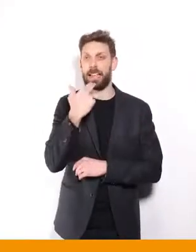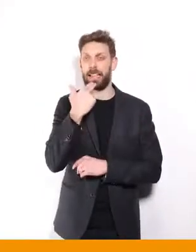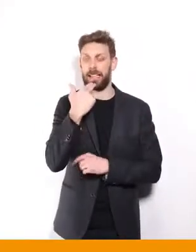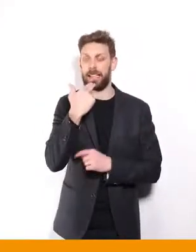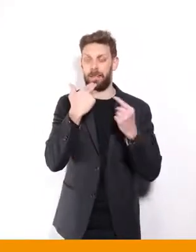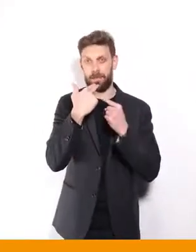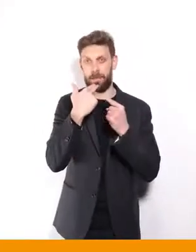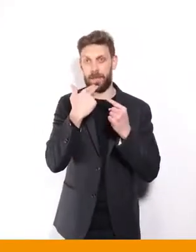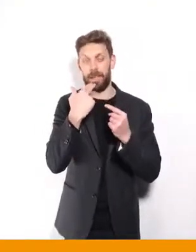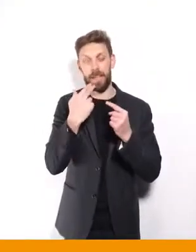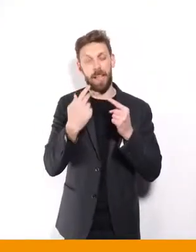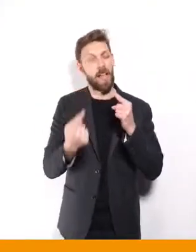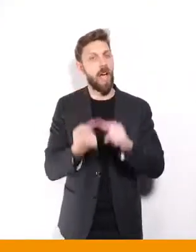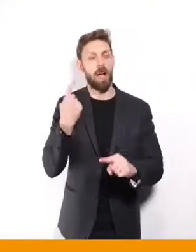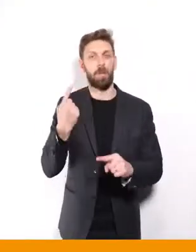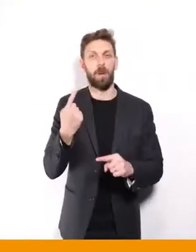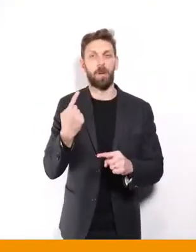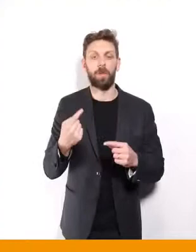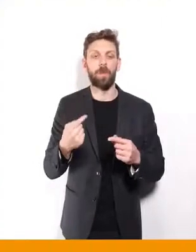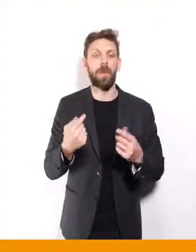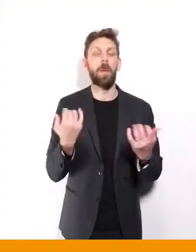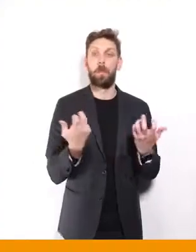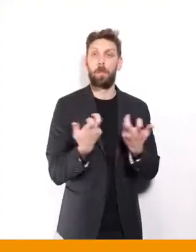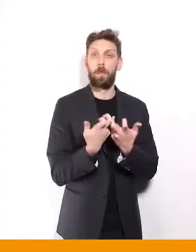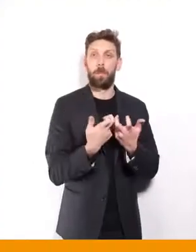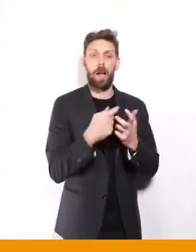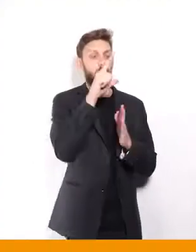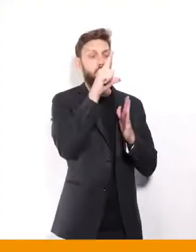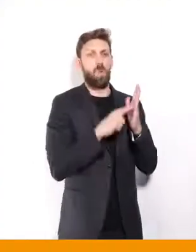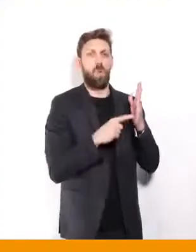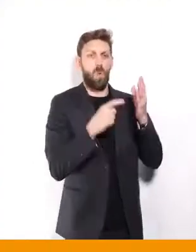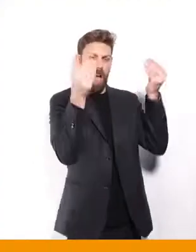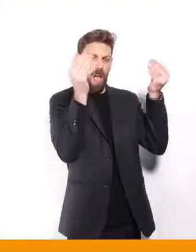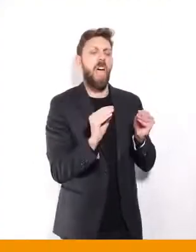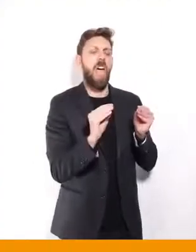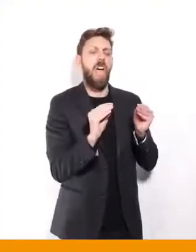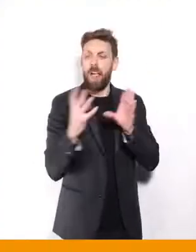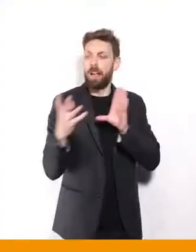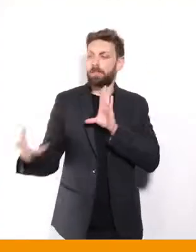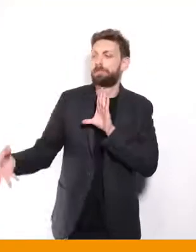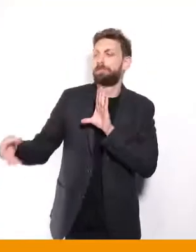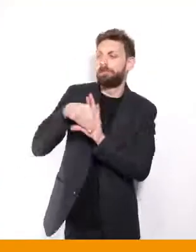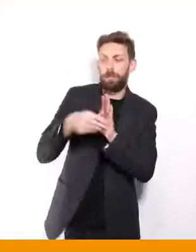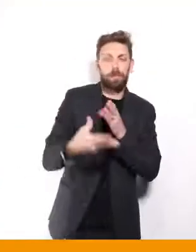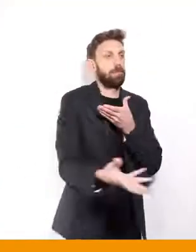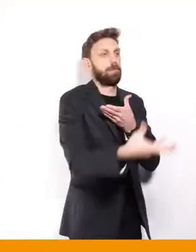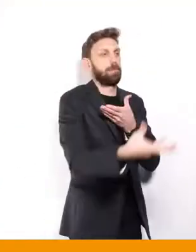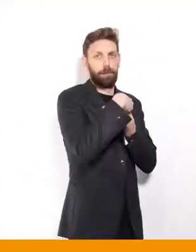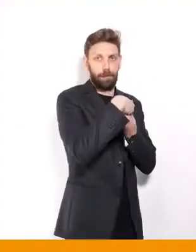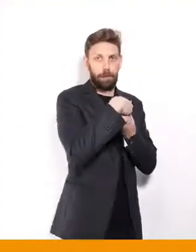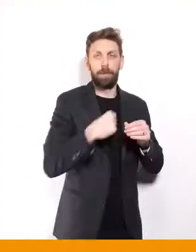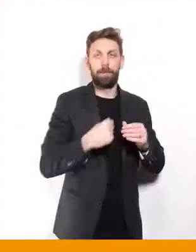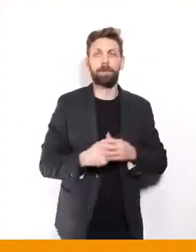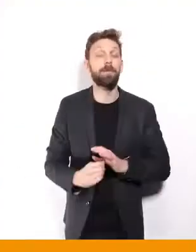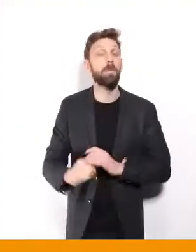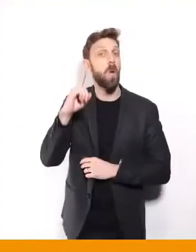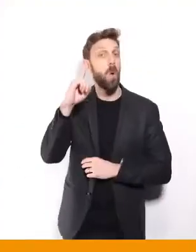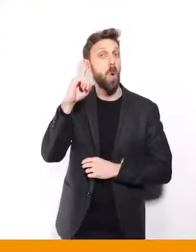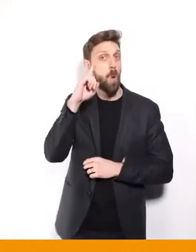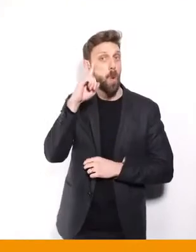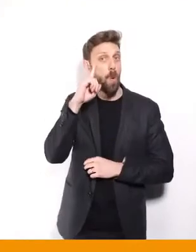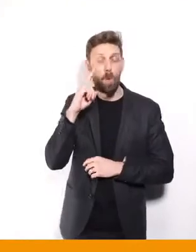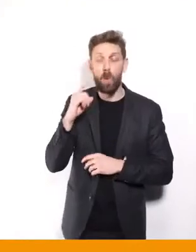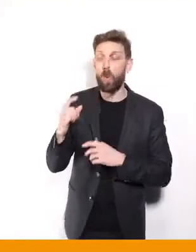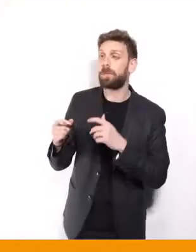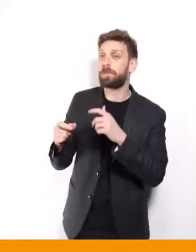la participation dans l'élaboration des lois. Parce que si on n'a pas les personnes qui